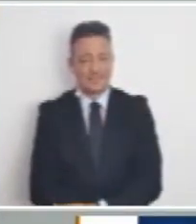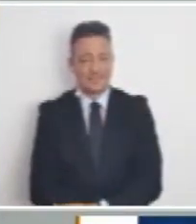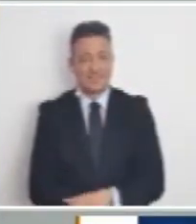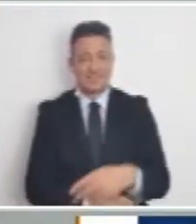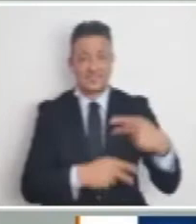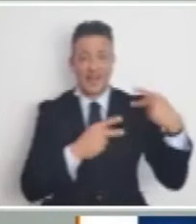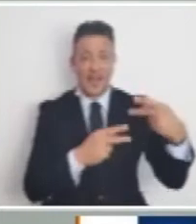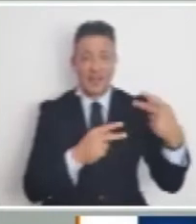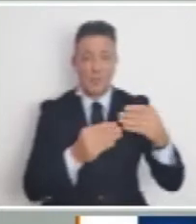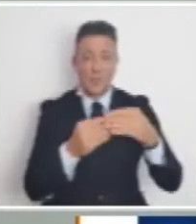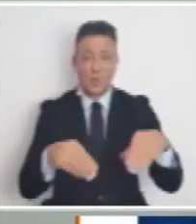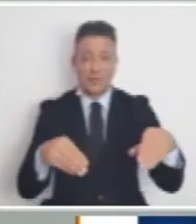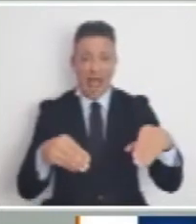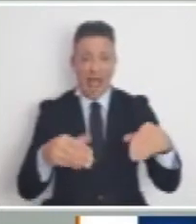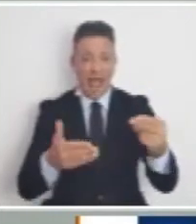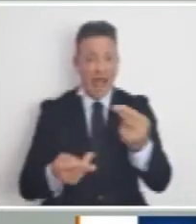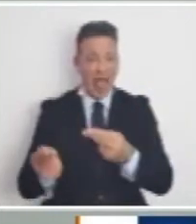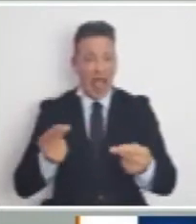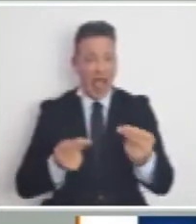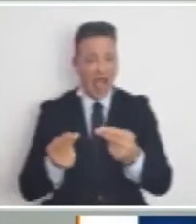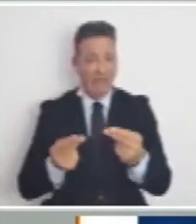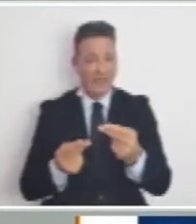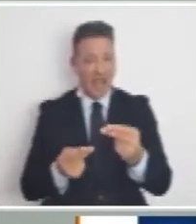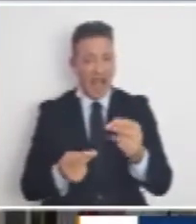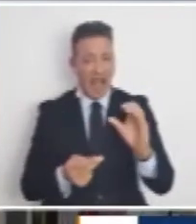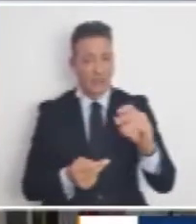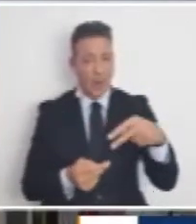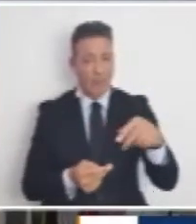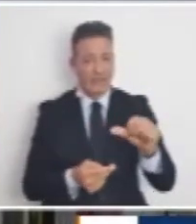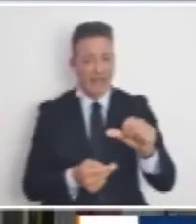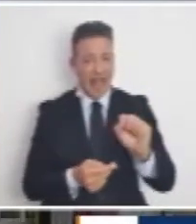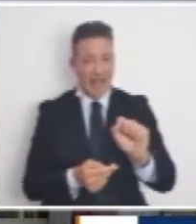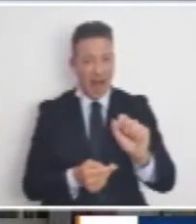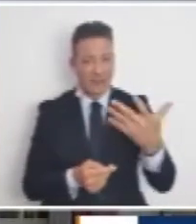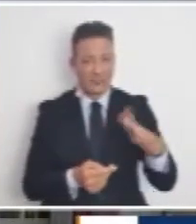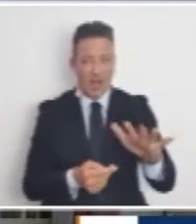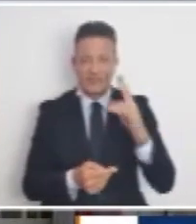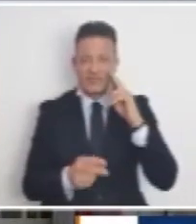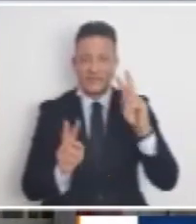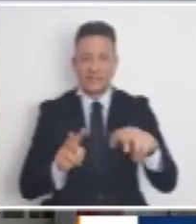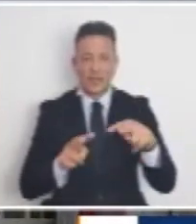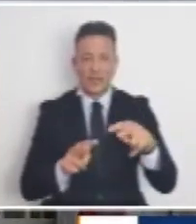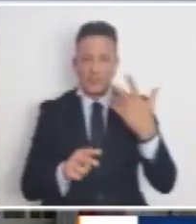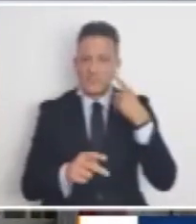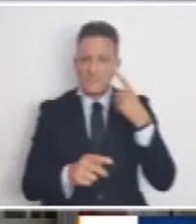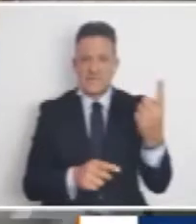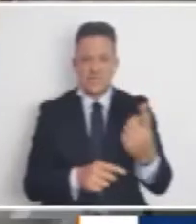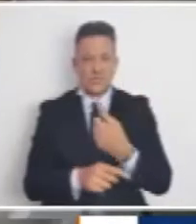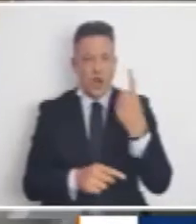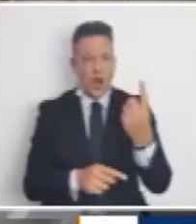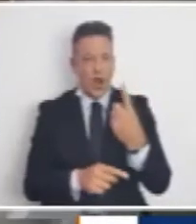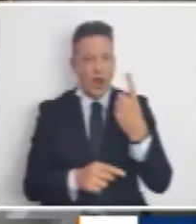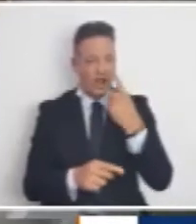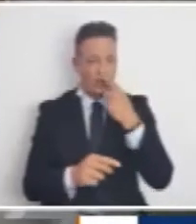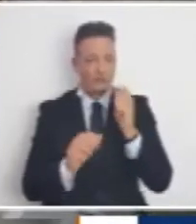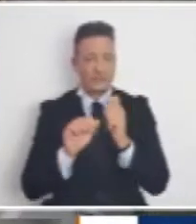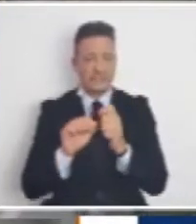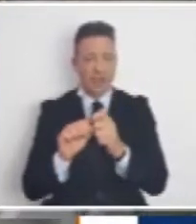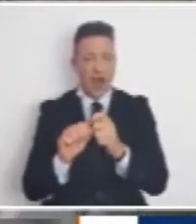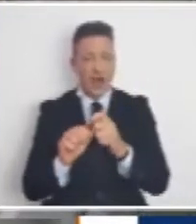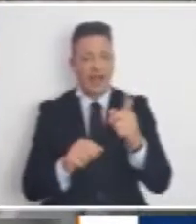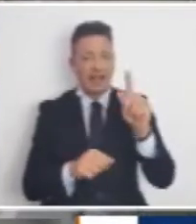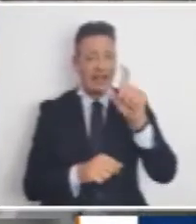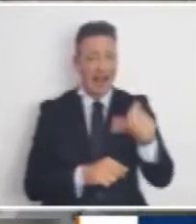della grafica di castronuovo di sant'andrea offerto visitatori una larga selezione dei migliori nomi dell'incisione italiani e stranieri